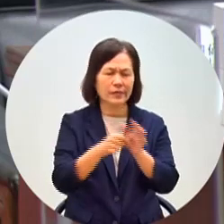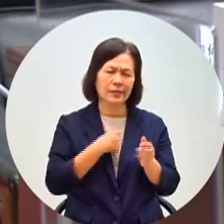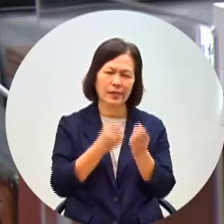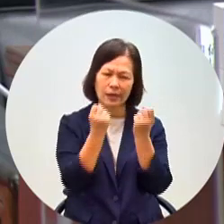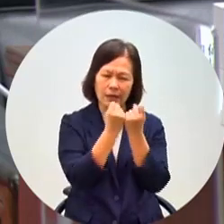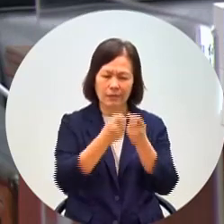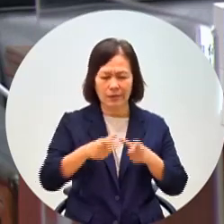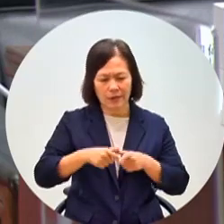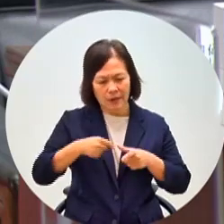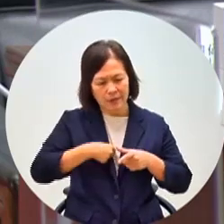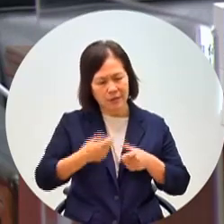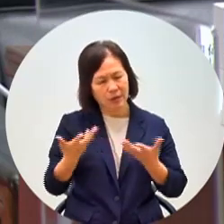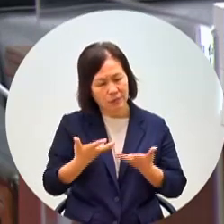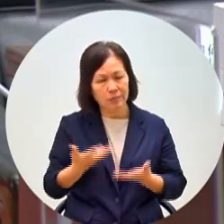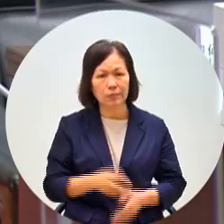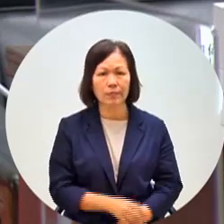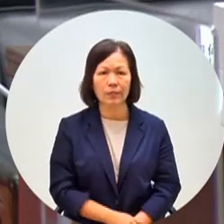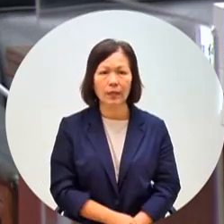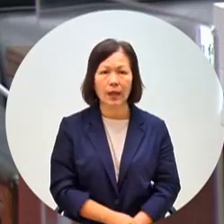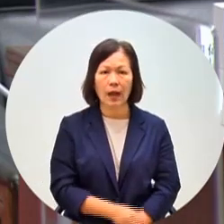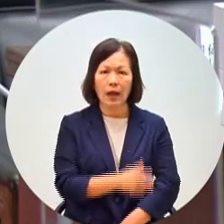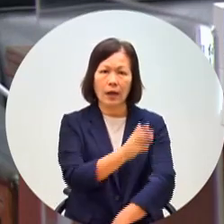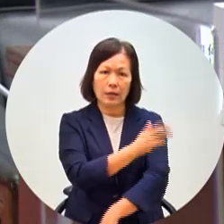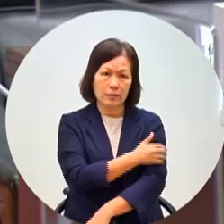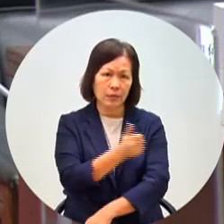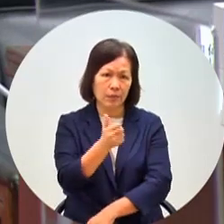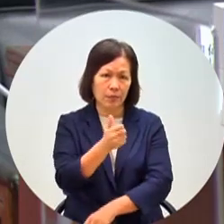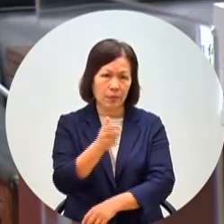心问题哦。陈时中还讲什么